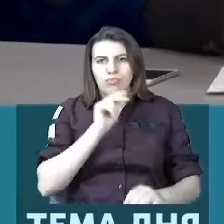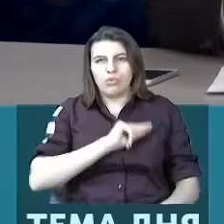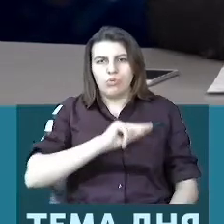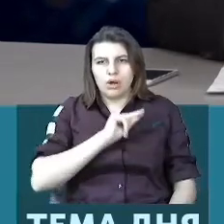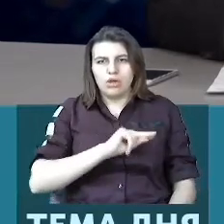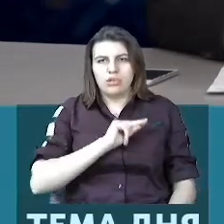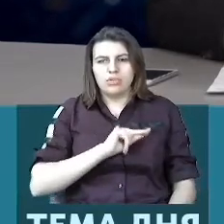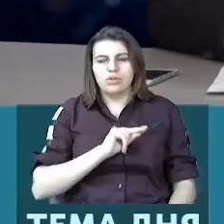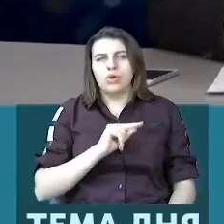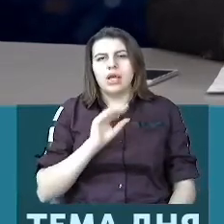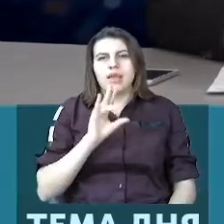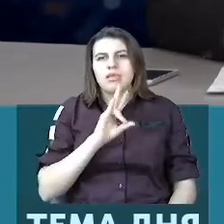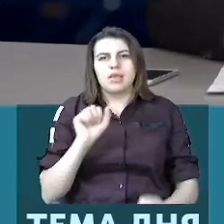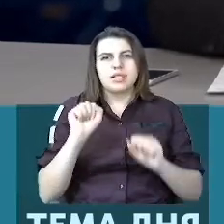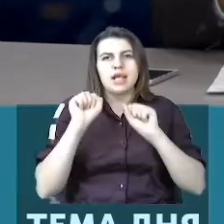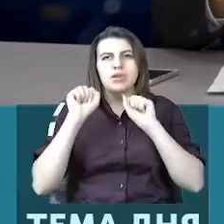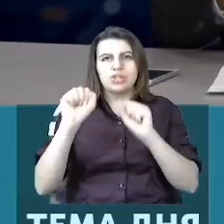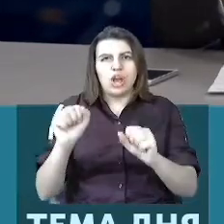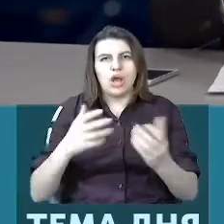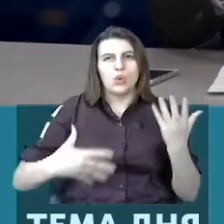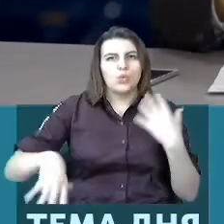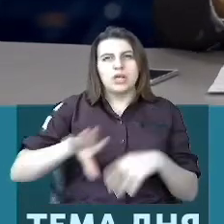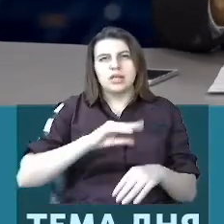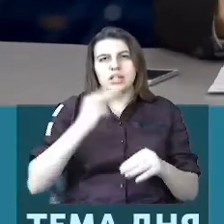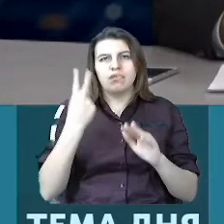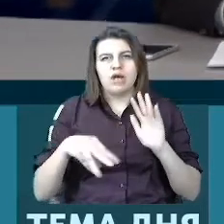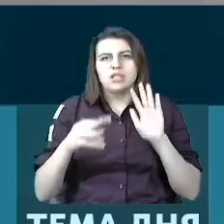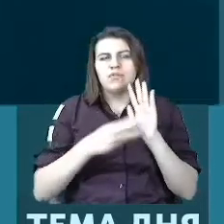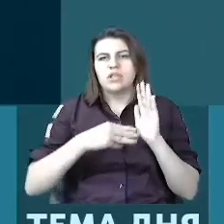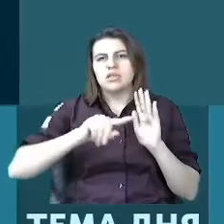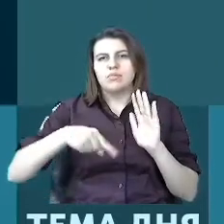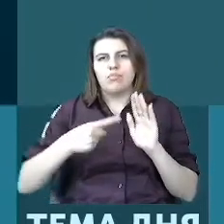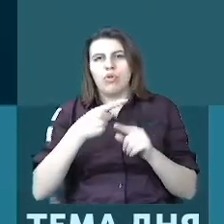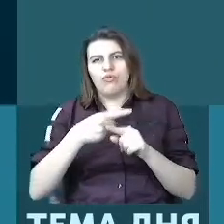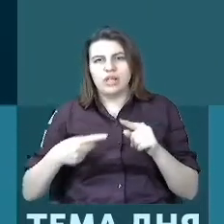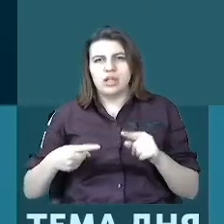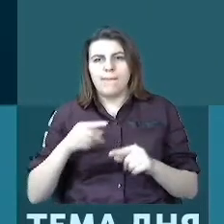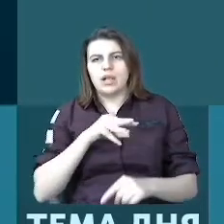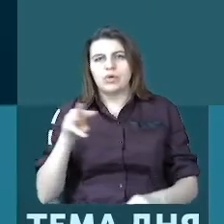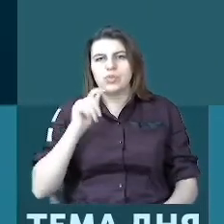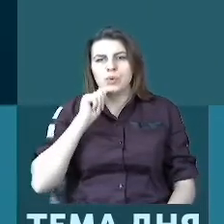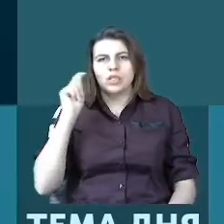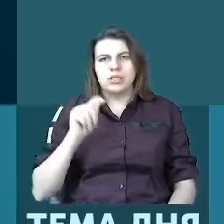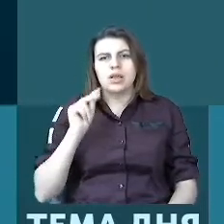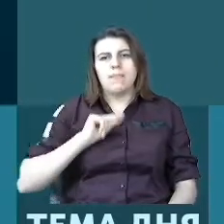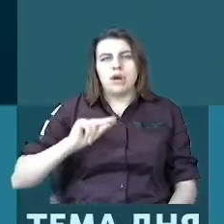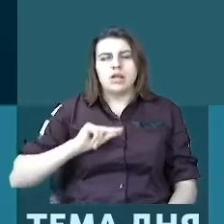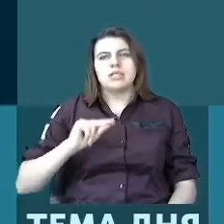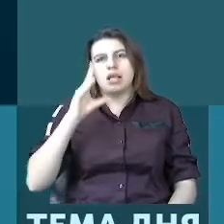І він не захищає усіх 28,5 мільйонів українців працездатного віку, тому є необхідність